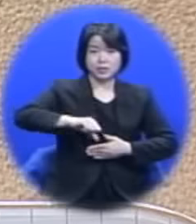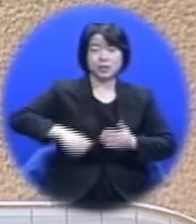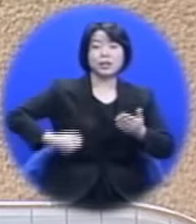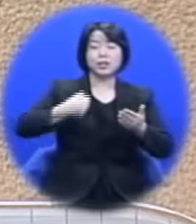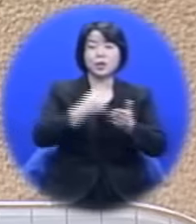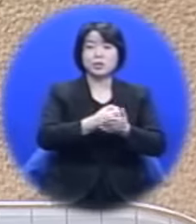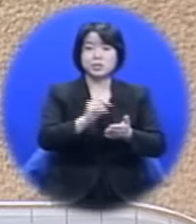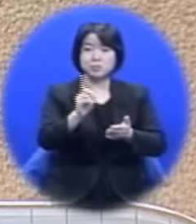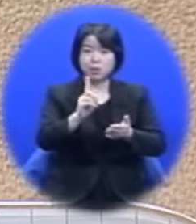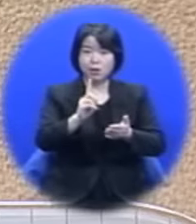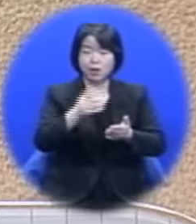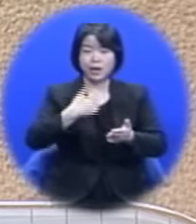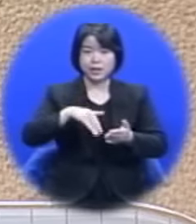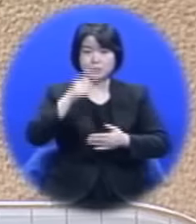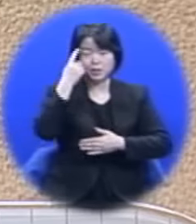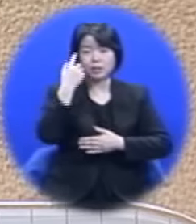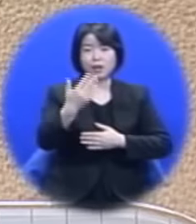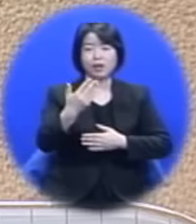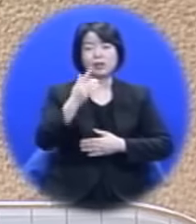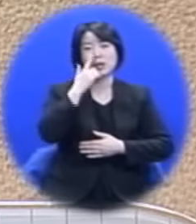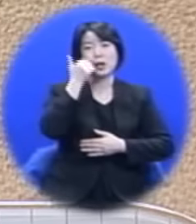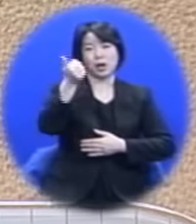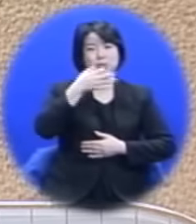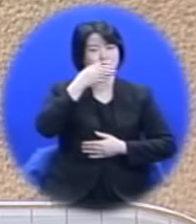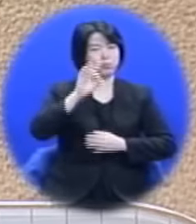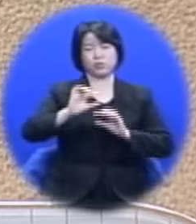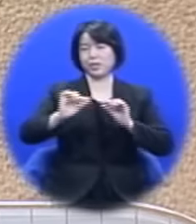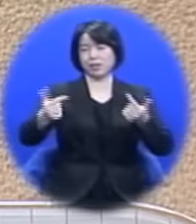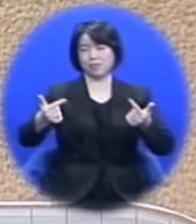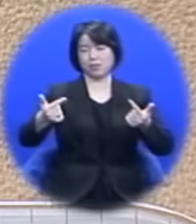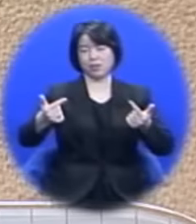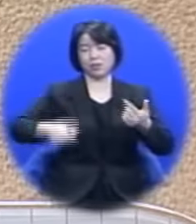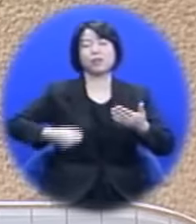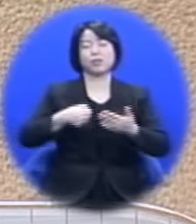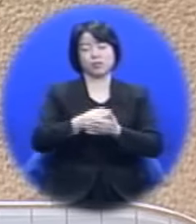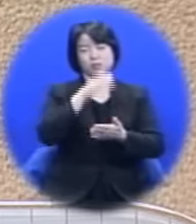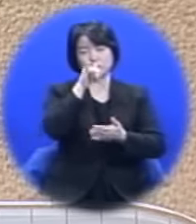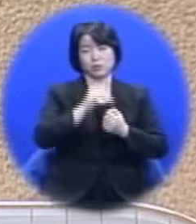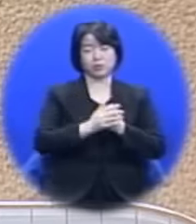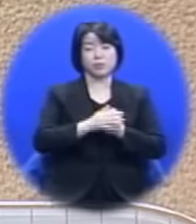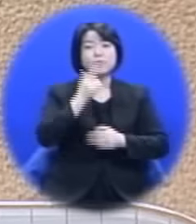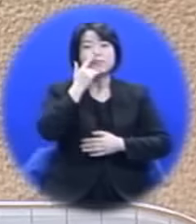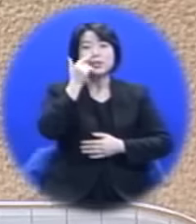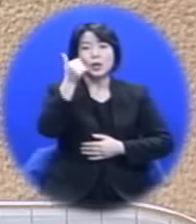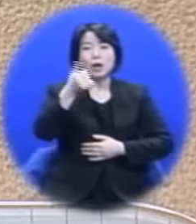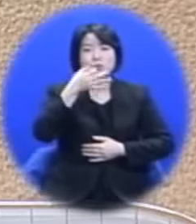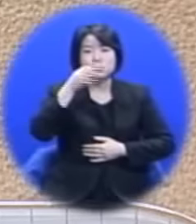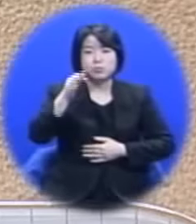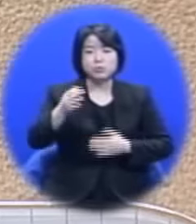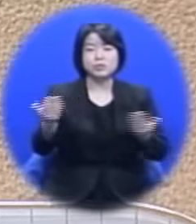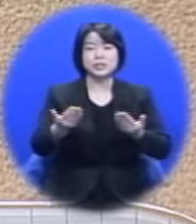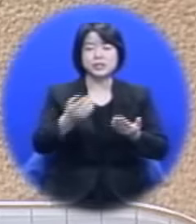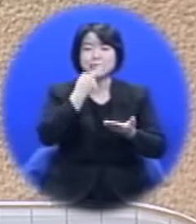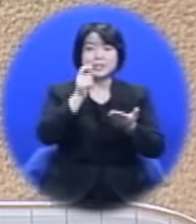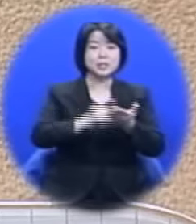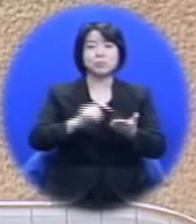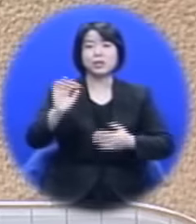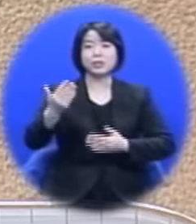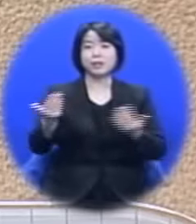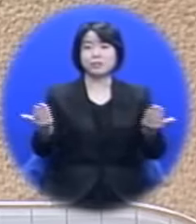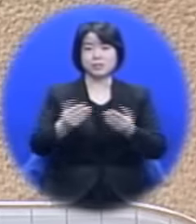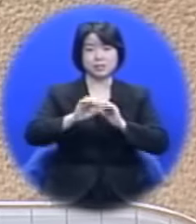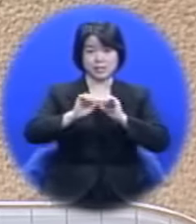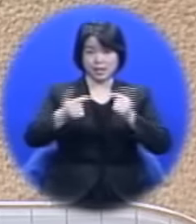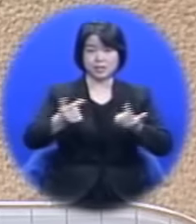아십니까 아버지라고 부르지 않을 거야 아버지라고 부르는 일이요 그렇게 쉽게 되는게